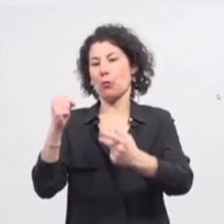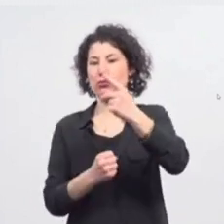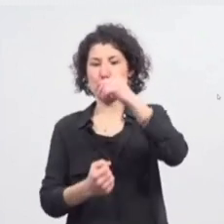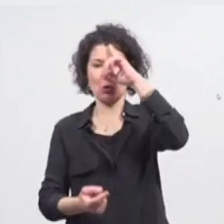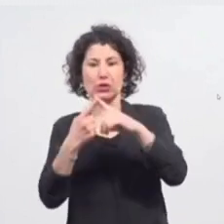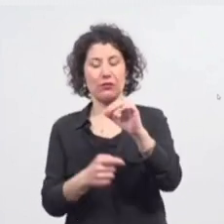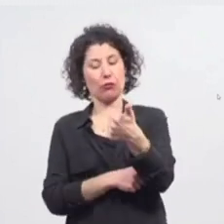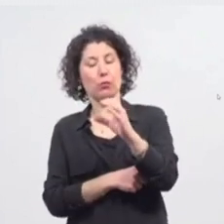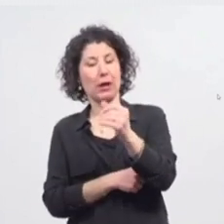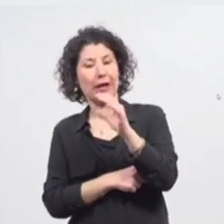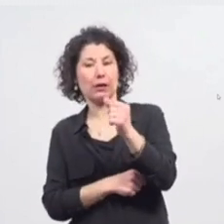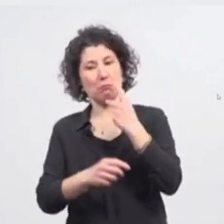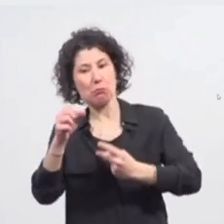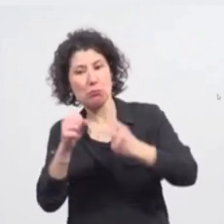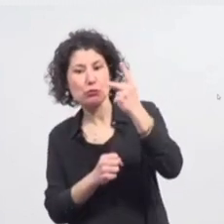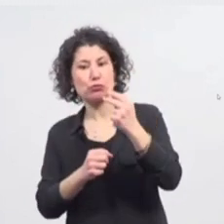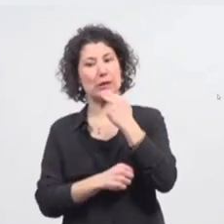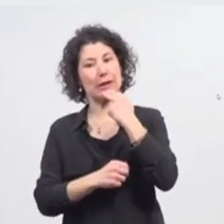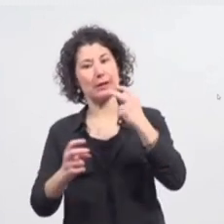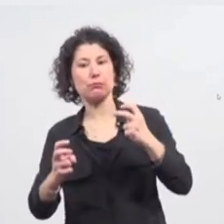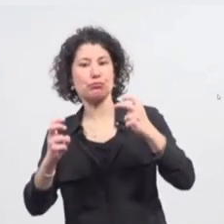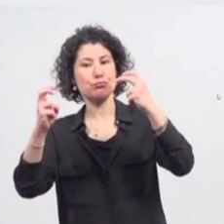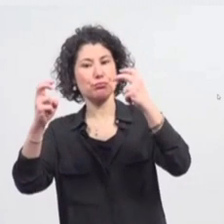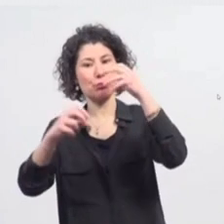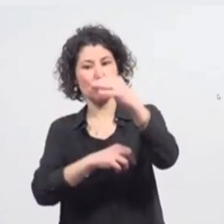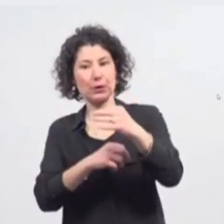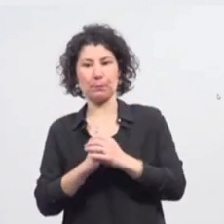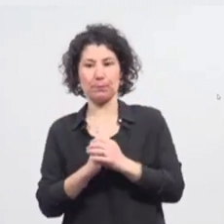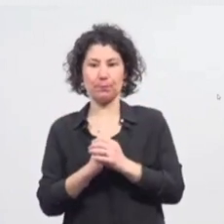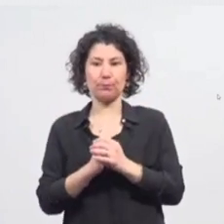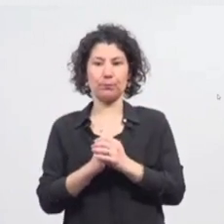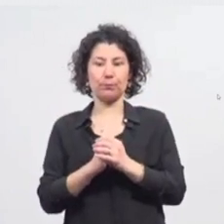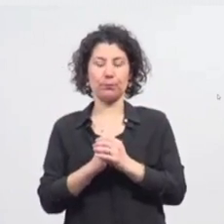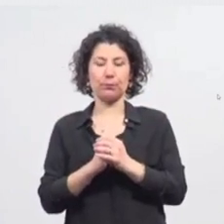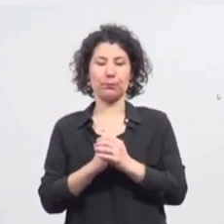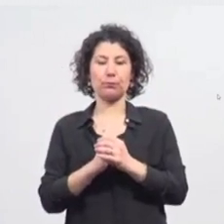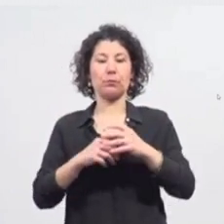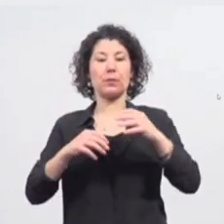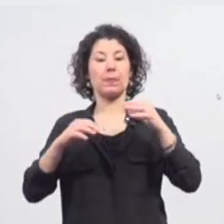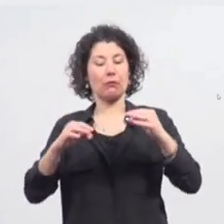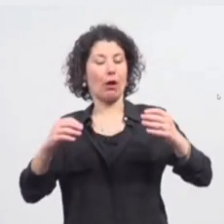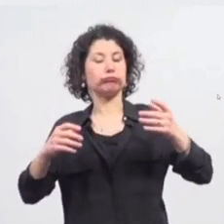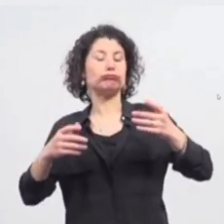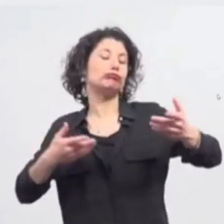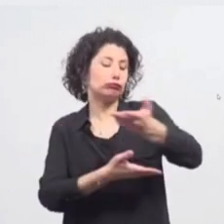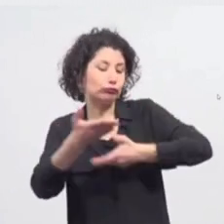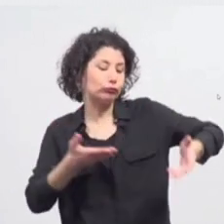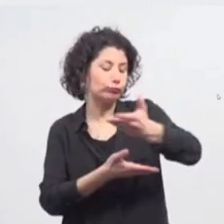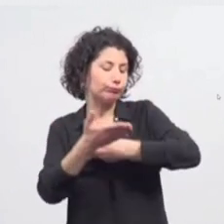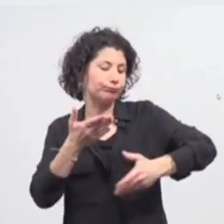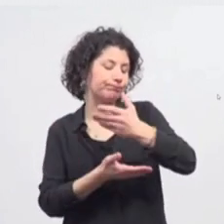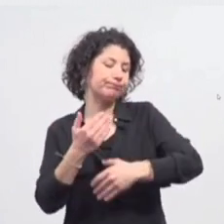et enrichie. Nos échanges ont permis de rappeler l'importance du secteur culturel pour la construction et